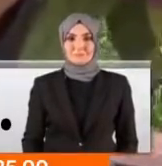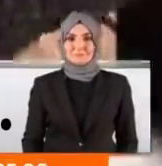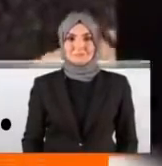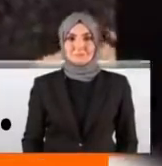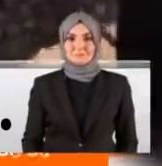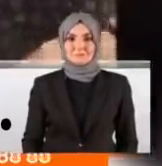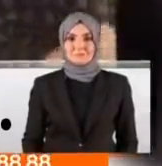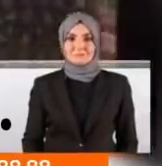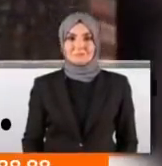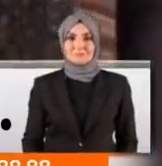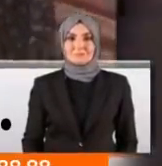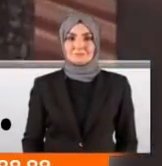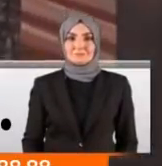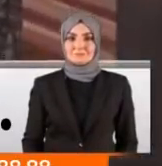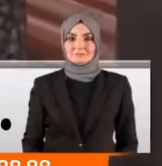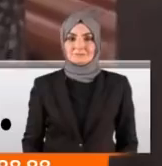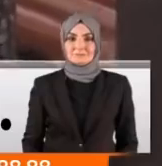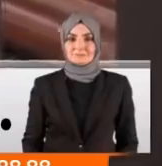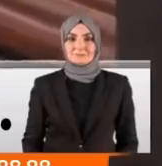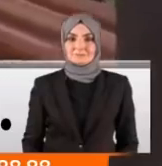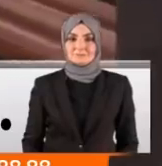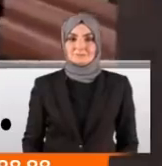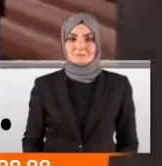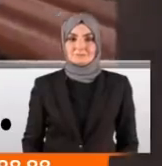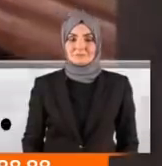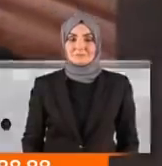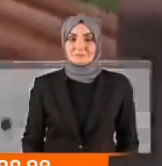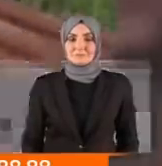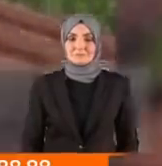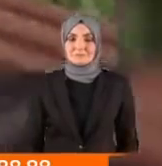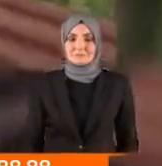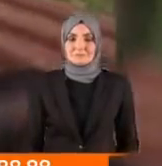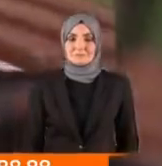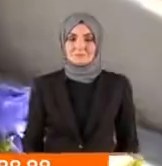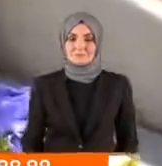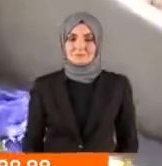gününü kutlarım olsun oğlum ruj adamsın